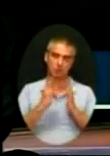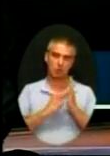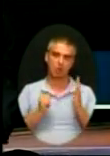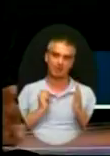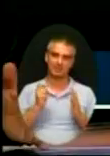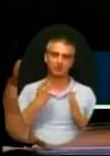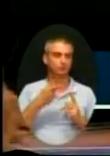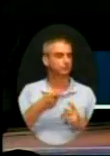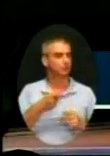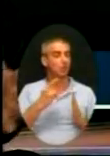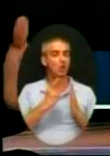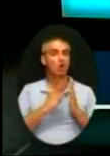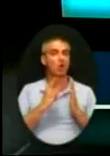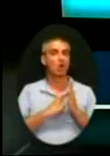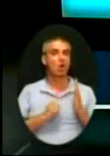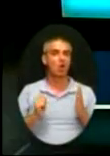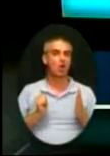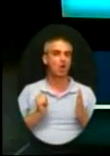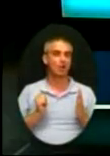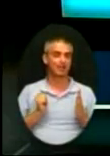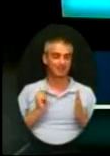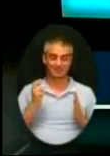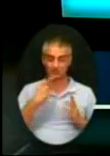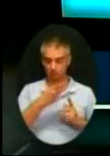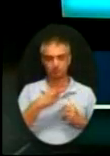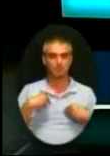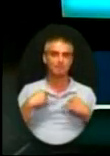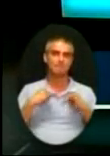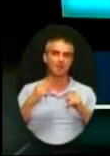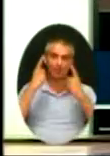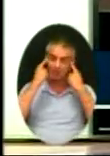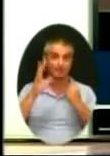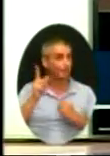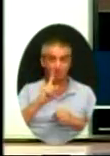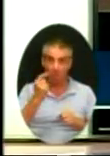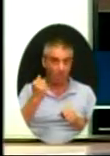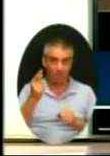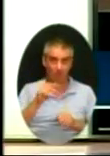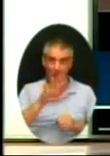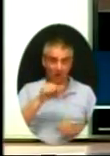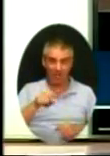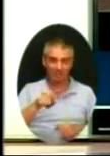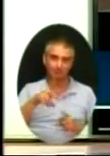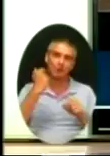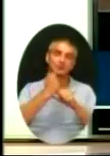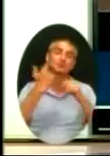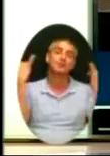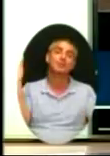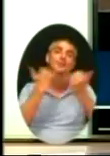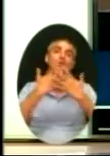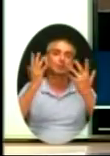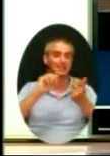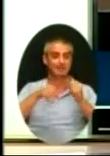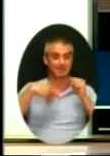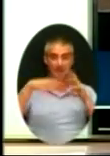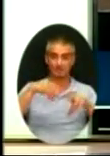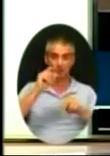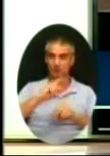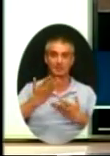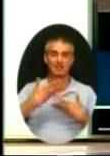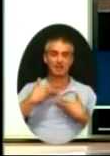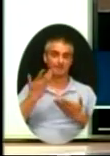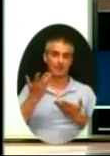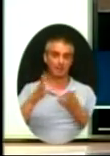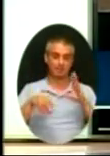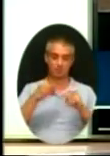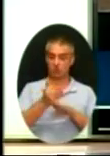הגיוס הנוכחי. חוק הגיוס הוא מתנה לחרדים, ואם החרדים לא רוצים את החוק הזה, הם עושים טעות קשה. אם אנחנו נלך לבחירות להערכתי, מי שיקבל את